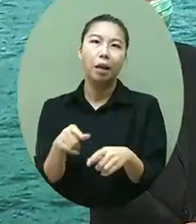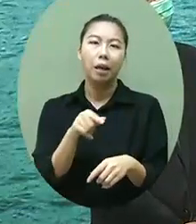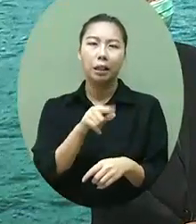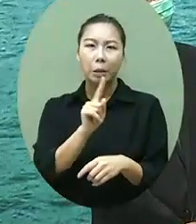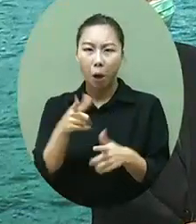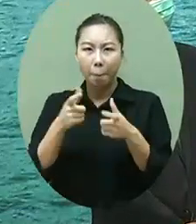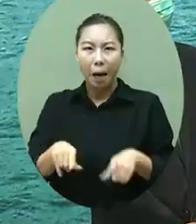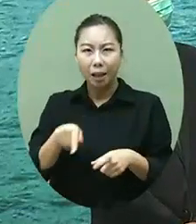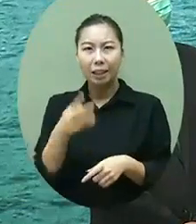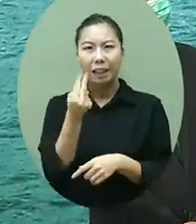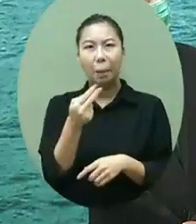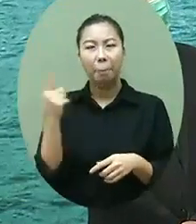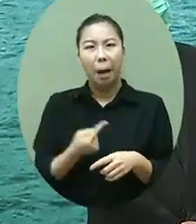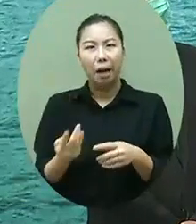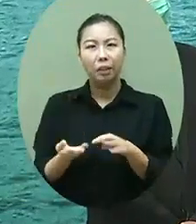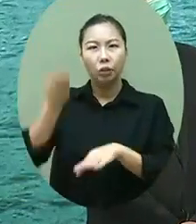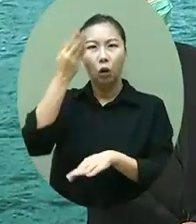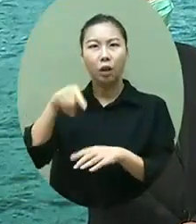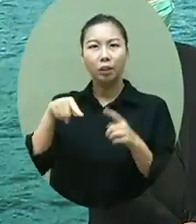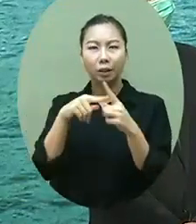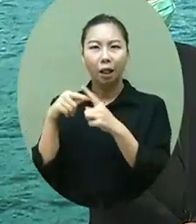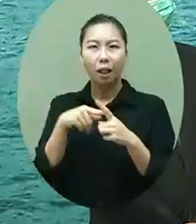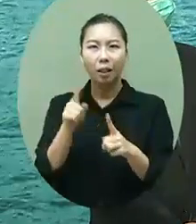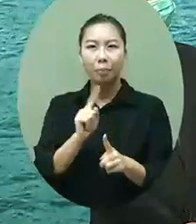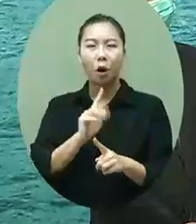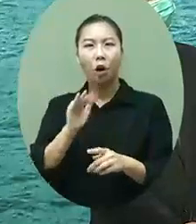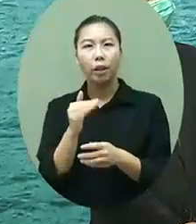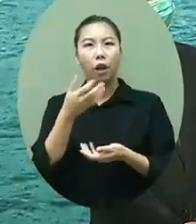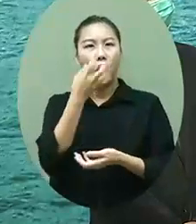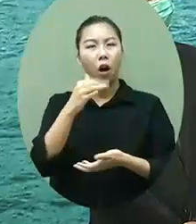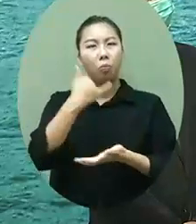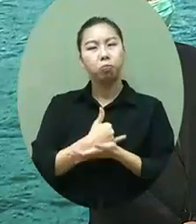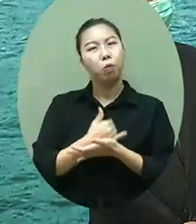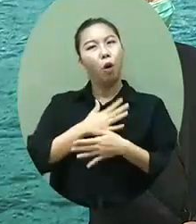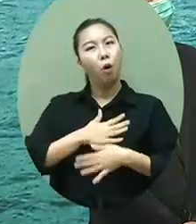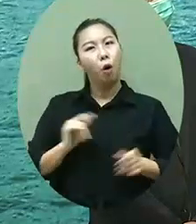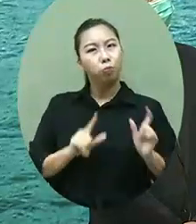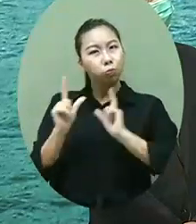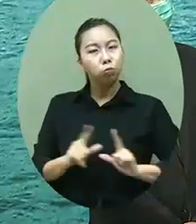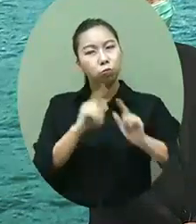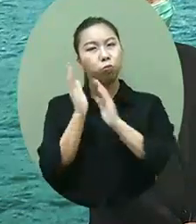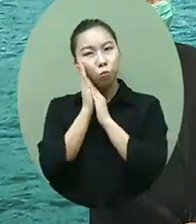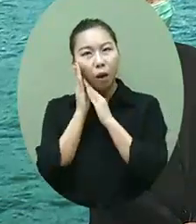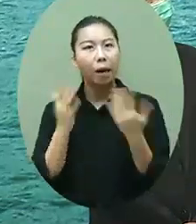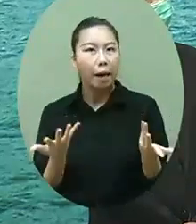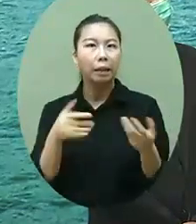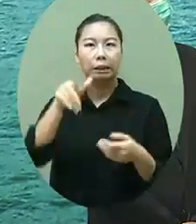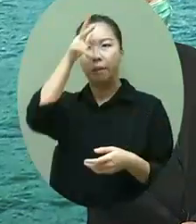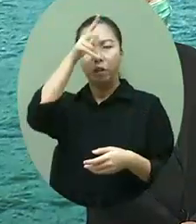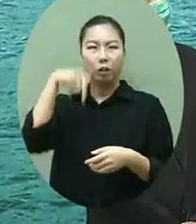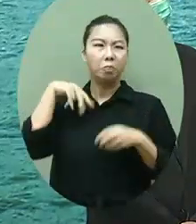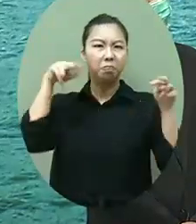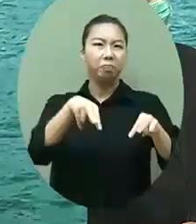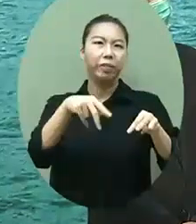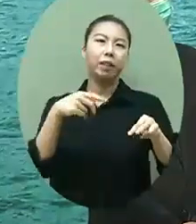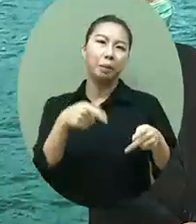以令到我哋嘅失業人士呢20萬以上嘅人咧，可以喺香港可以繼續可以安穩喺度居住咧？呢個係政府要需要去